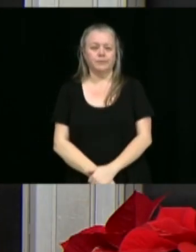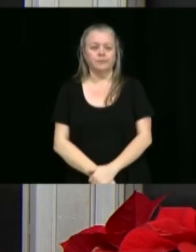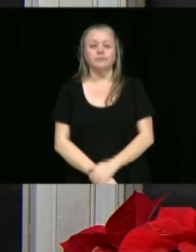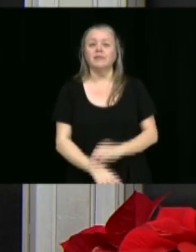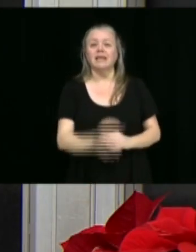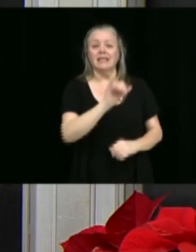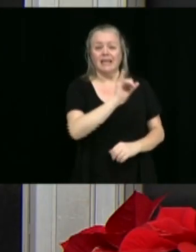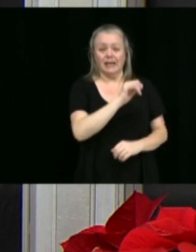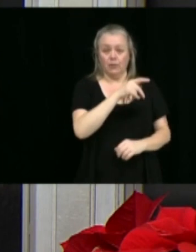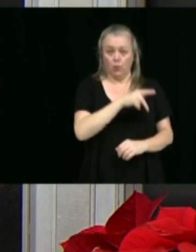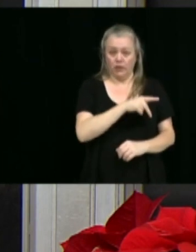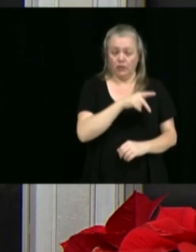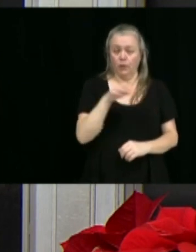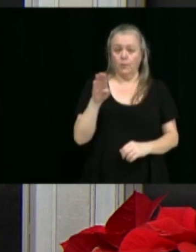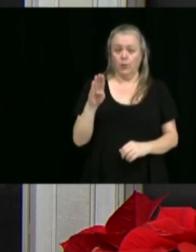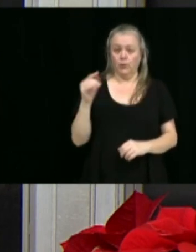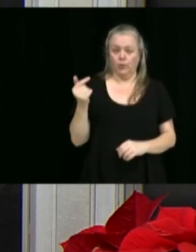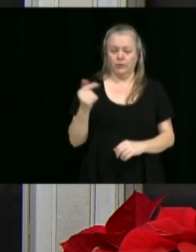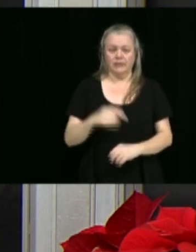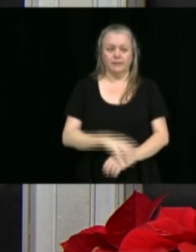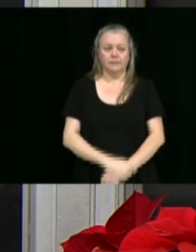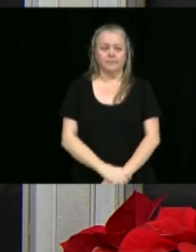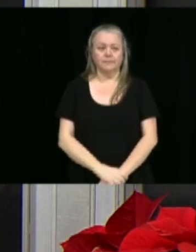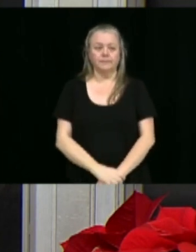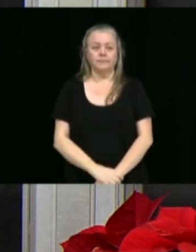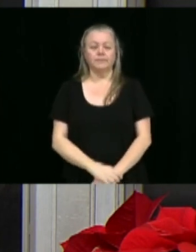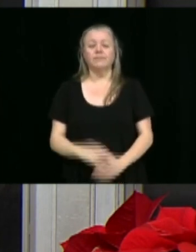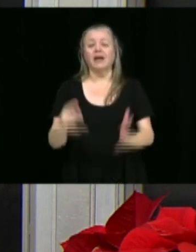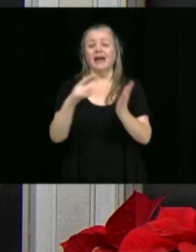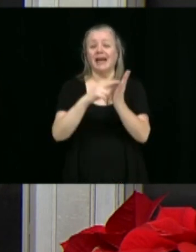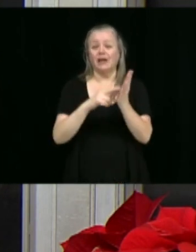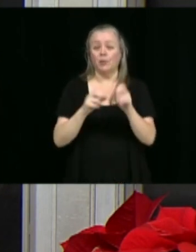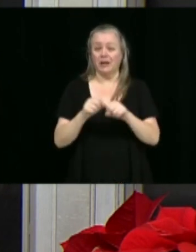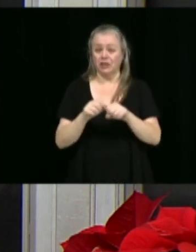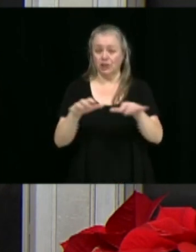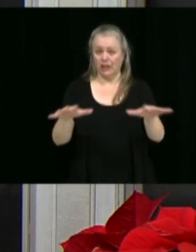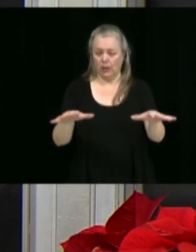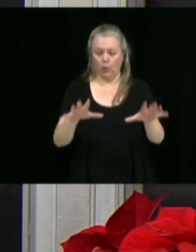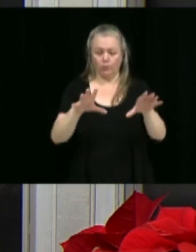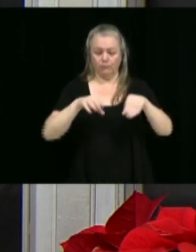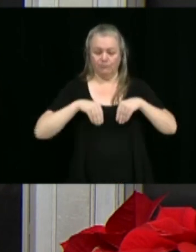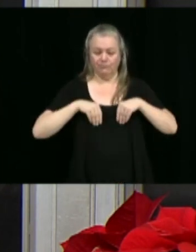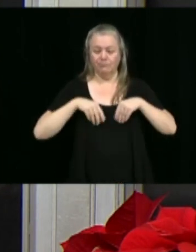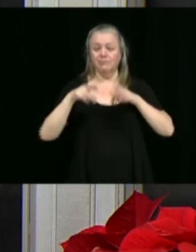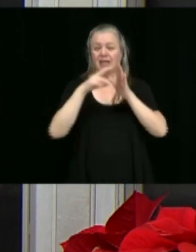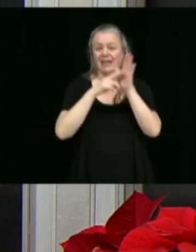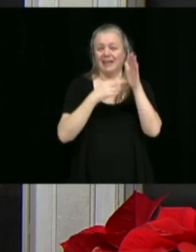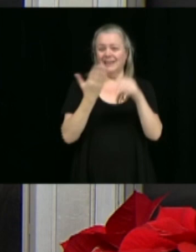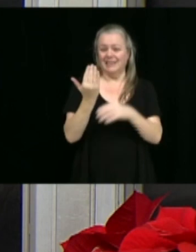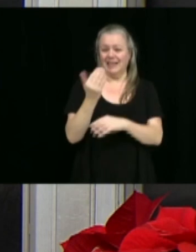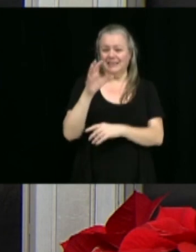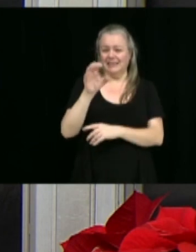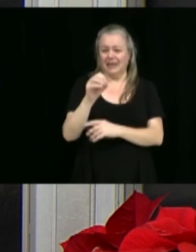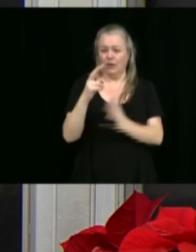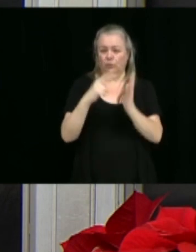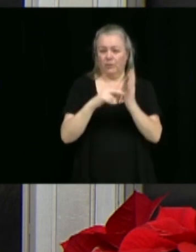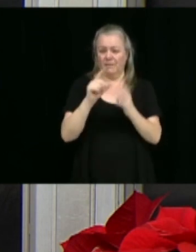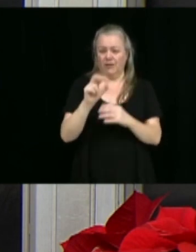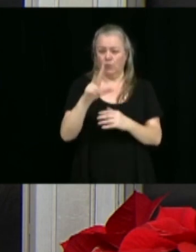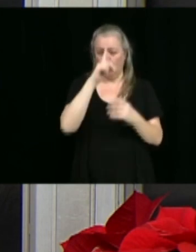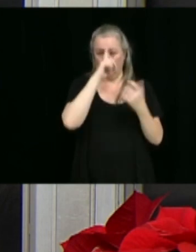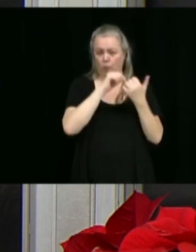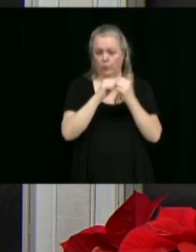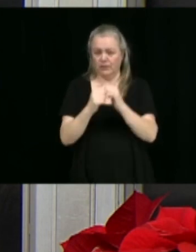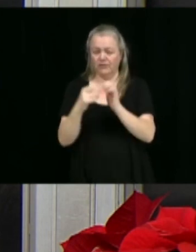Yannick Poisson, Benoît Gauthier. Règlements généraux. Adoption du règlement 1550-2023 modifiant le